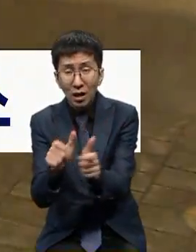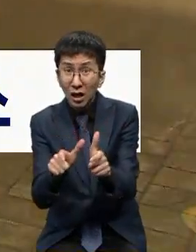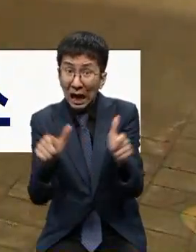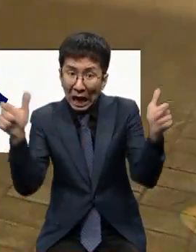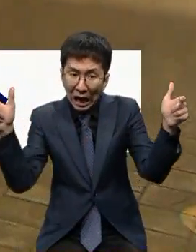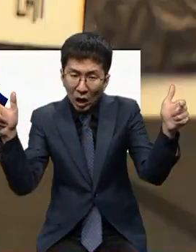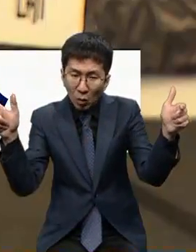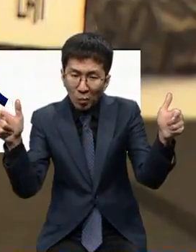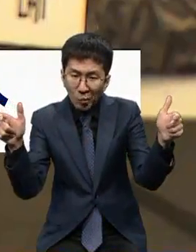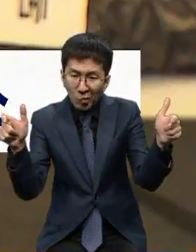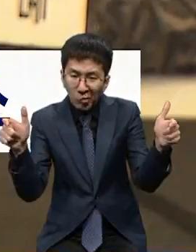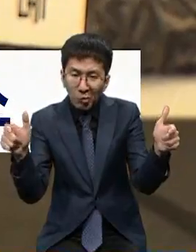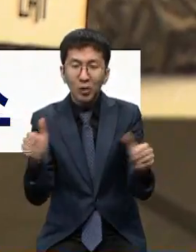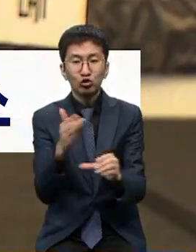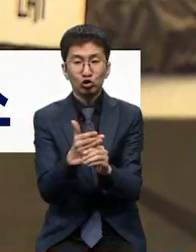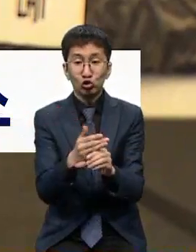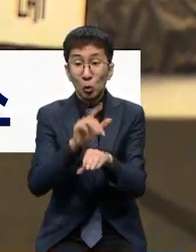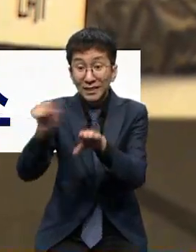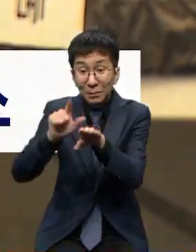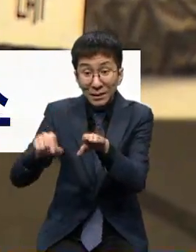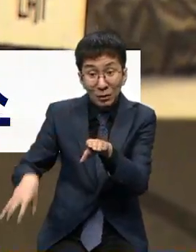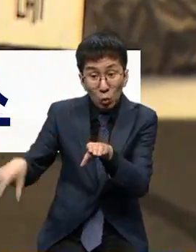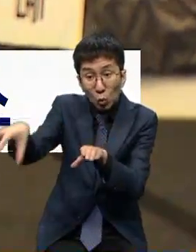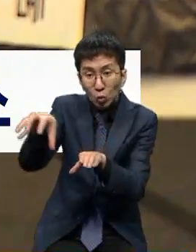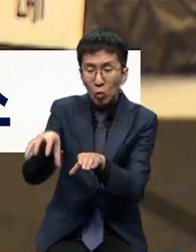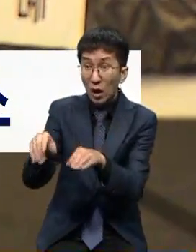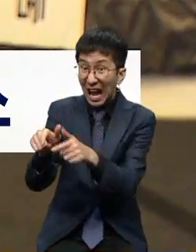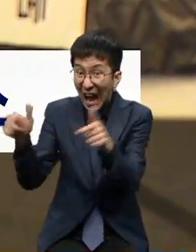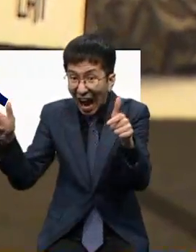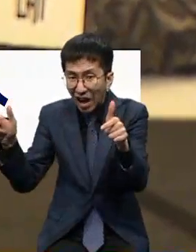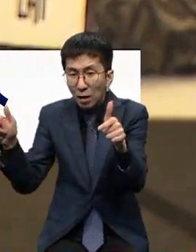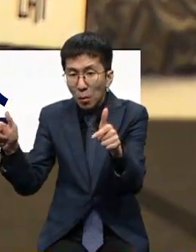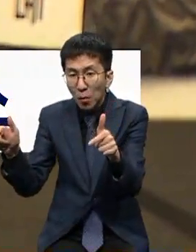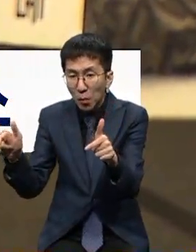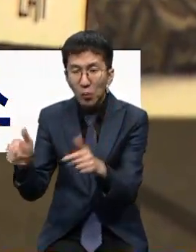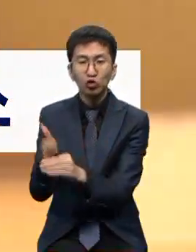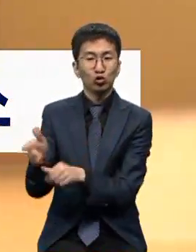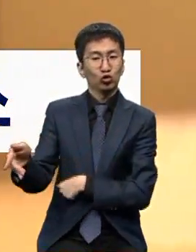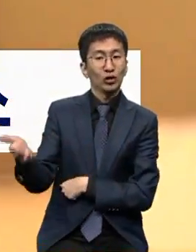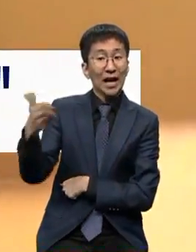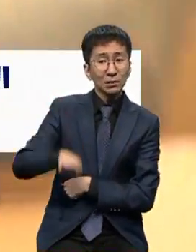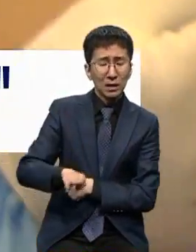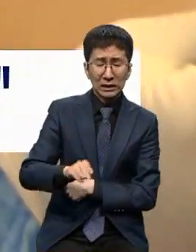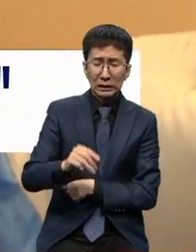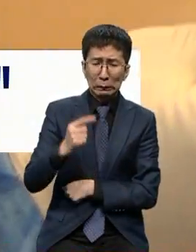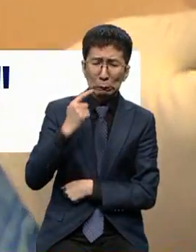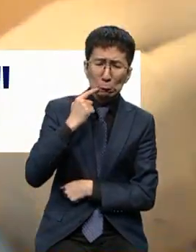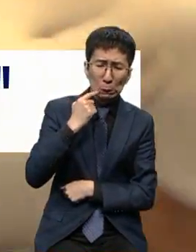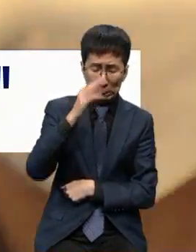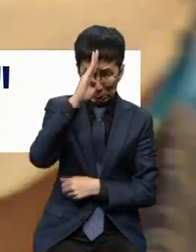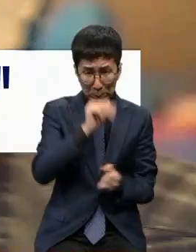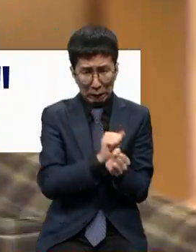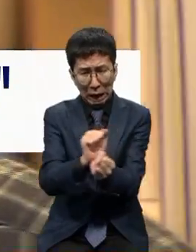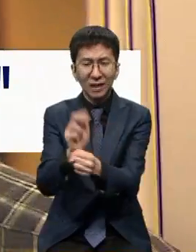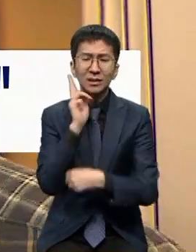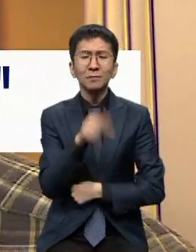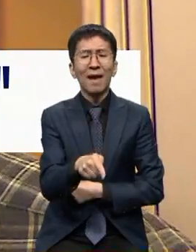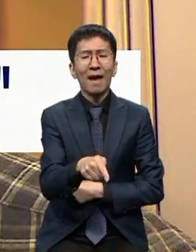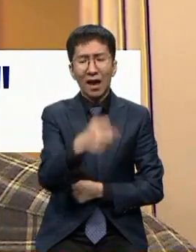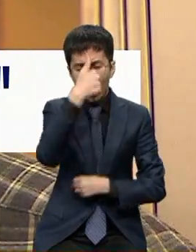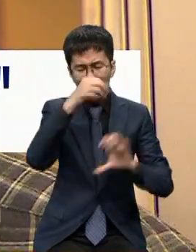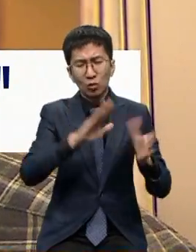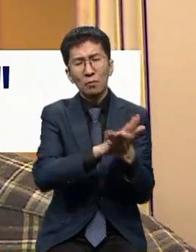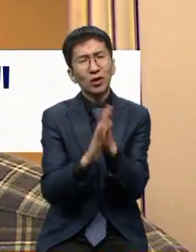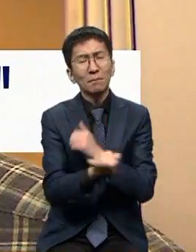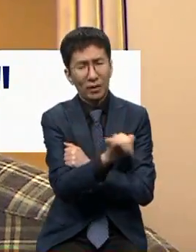주춤하고 비수도권의 증가폭도 조금 줄었습니다. 하지만 전염력이 센 델타 변이가 주도하고 전파력이